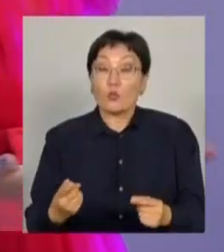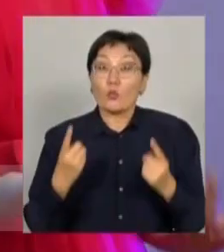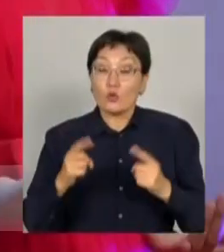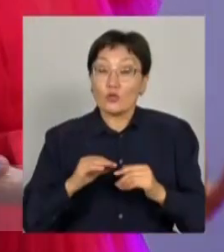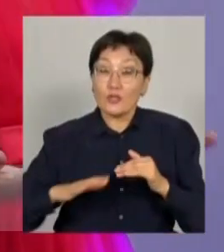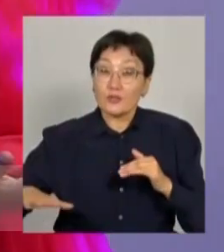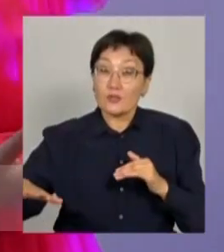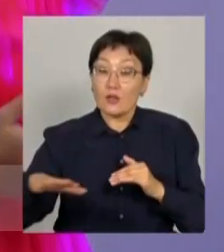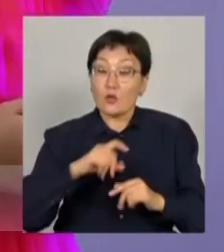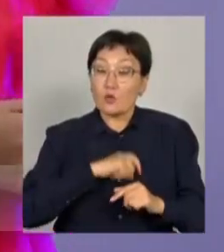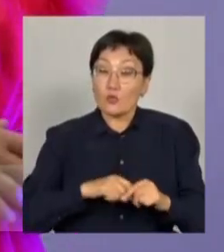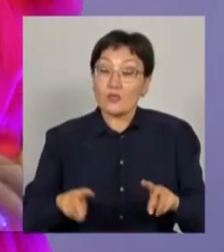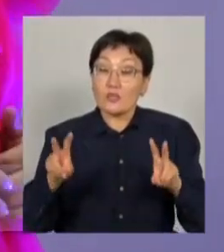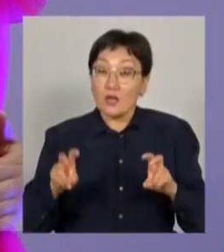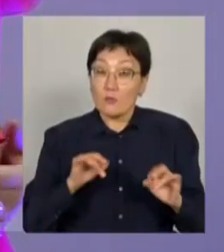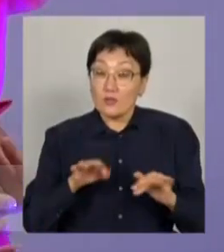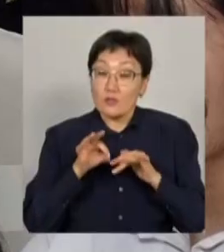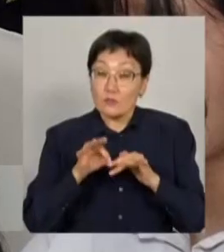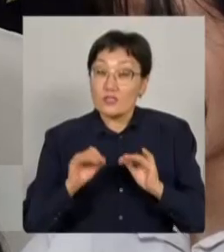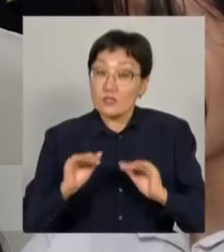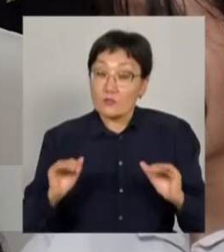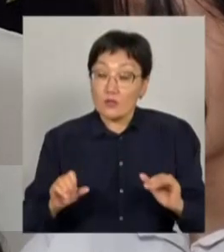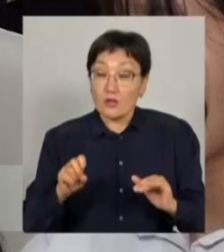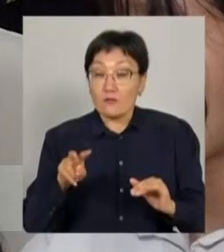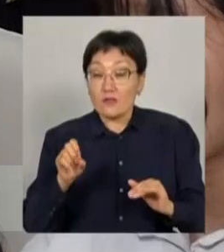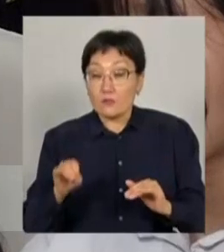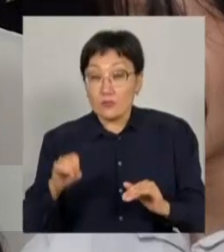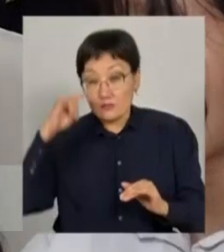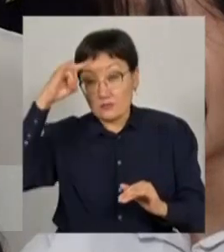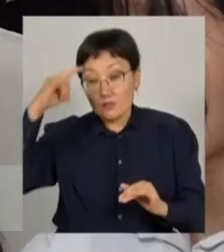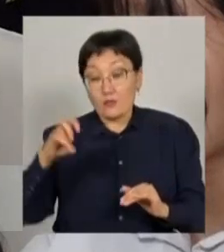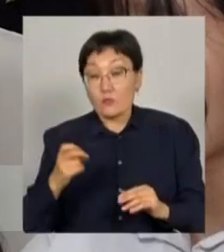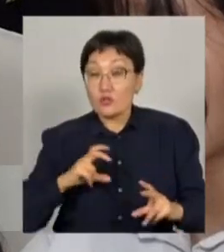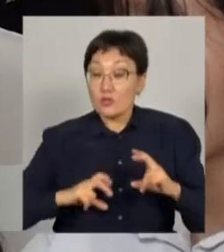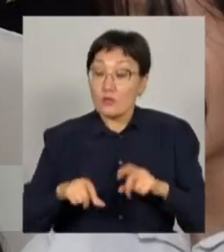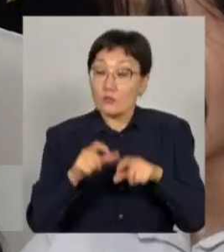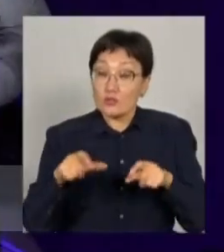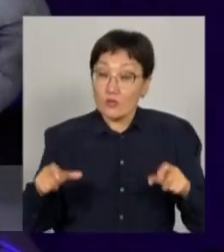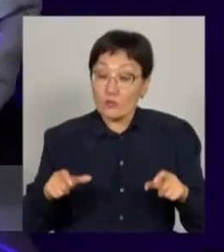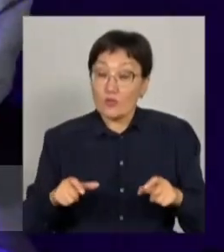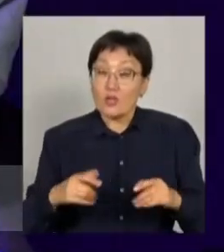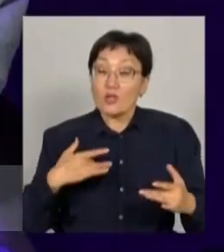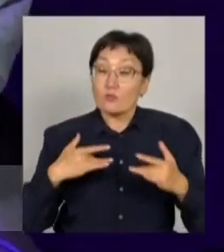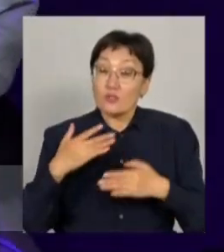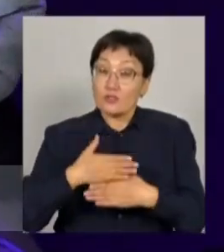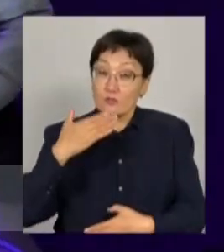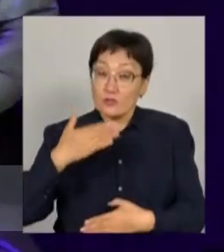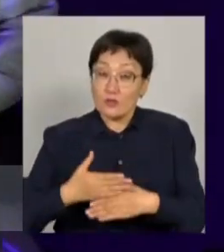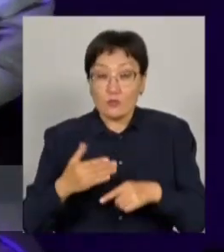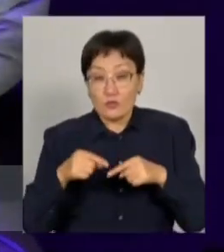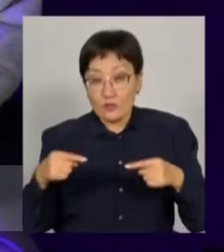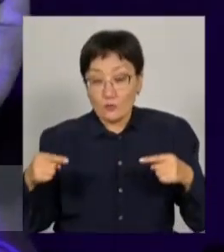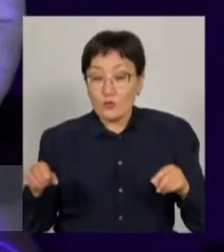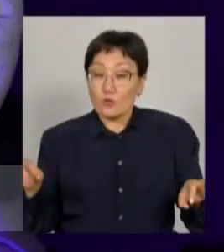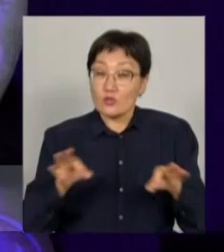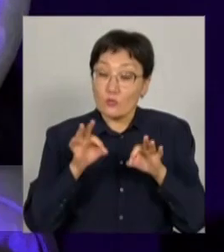тақырыбында мерекелік шара ұйымдастырылды. Онда оқушылар мен Әл-Фараби атындағы Қазақ ұлттық университетінің студенттері қойылым қойып, рухты әрі айбынды